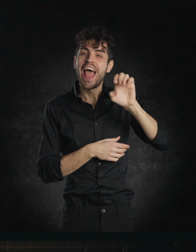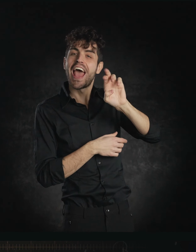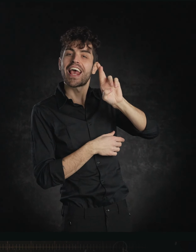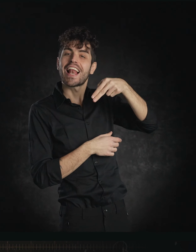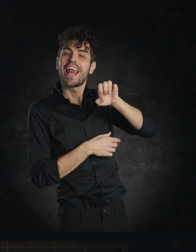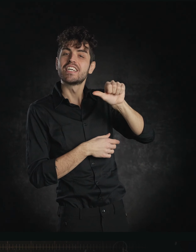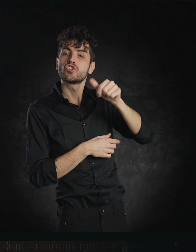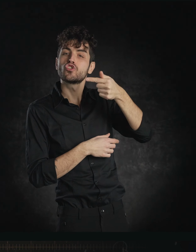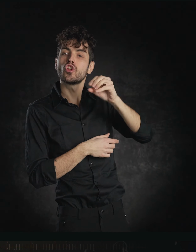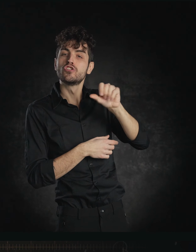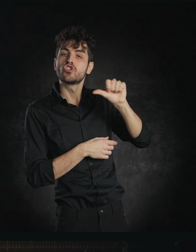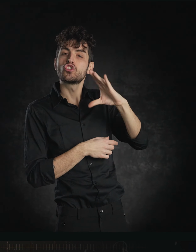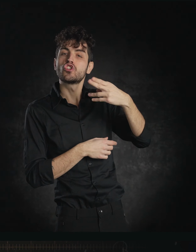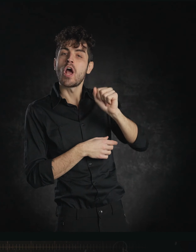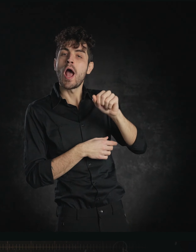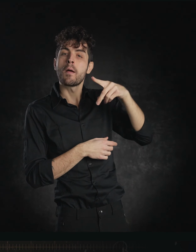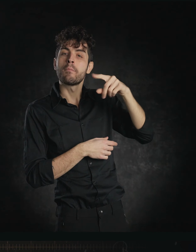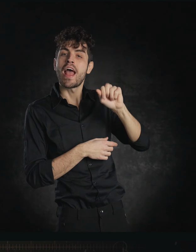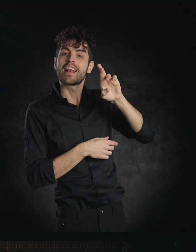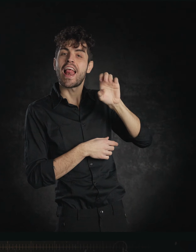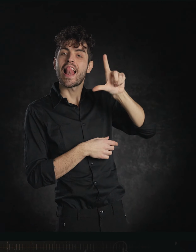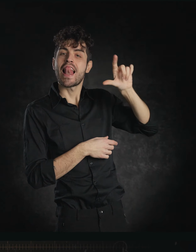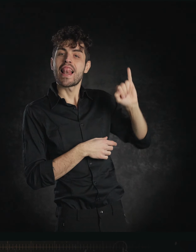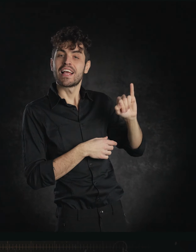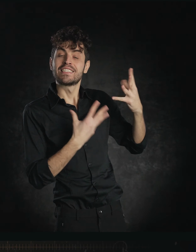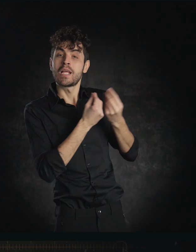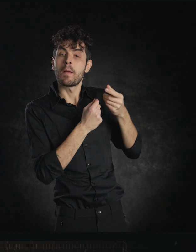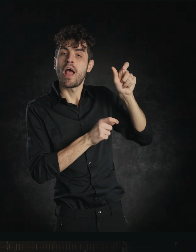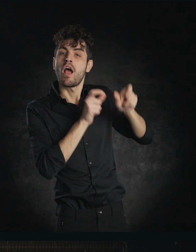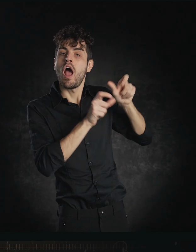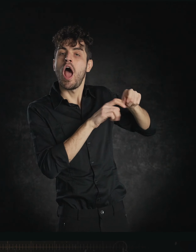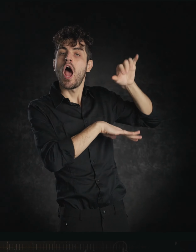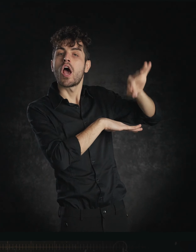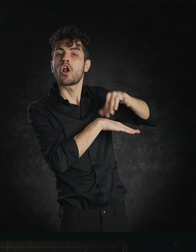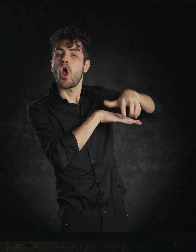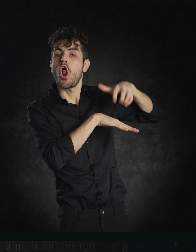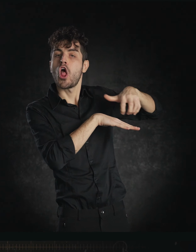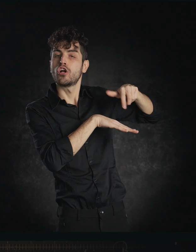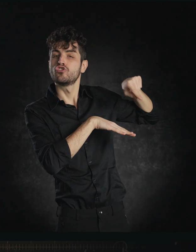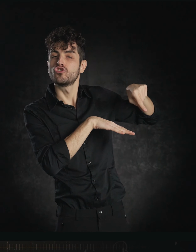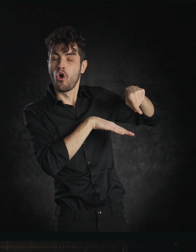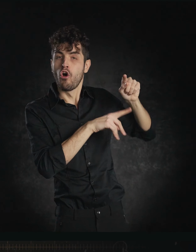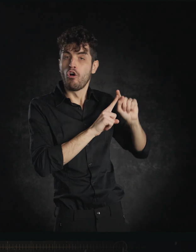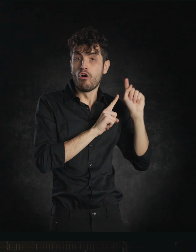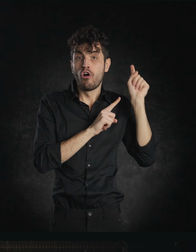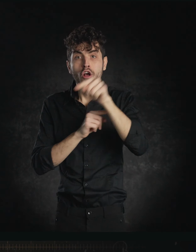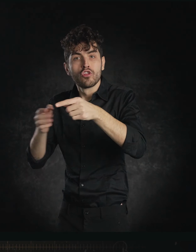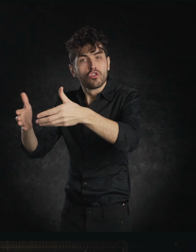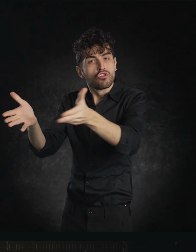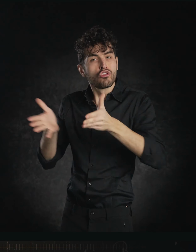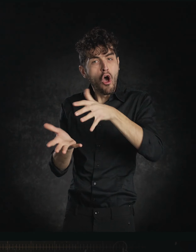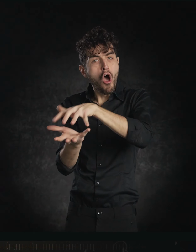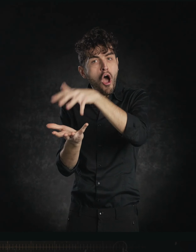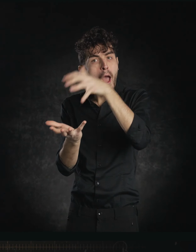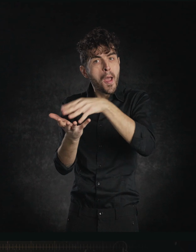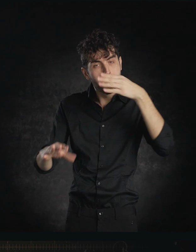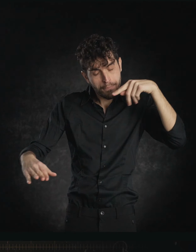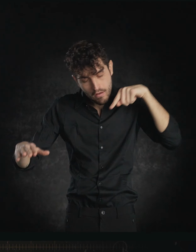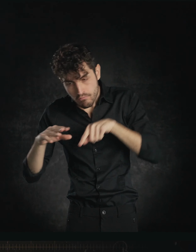incredibile la sorpresa che Ernesto Schiaparelli e i suoi archeologi ebbero quando